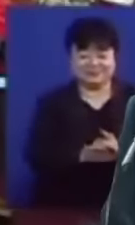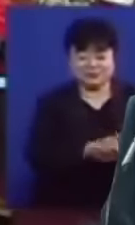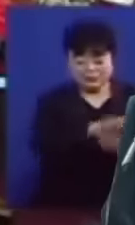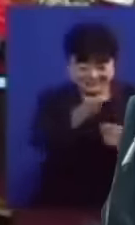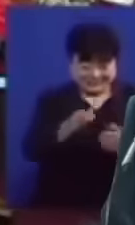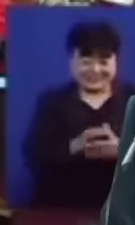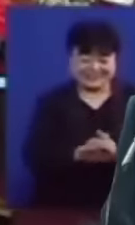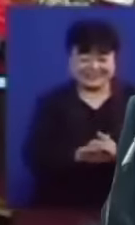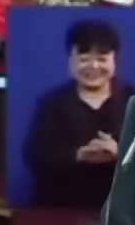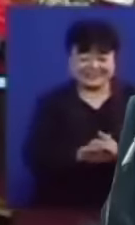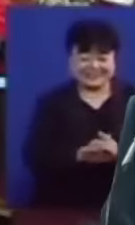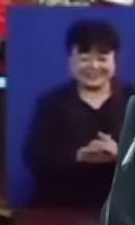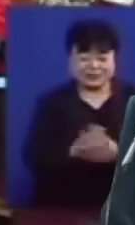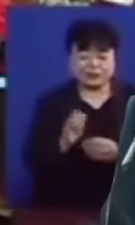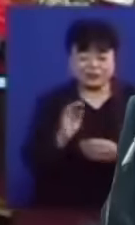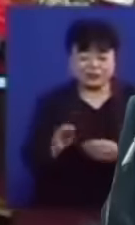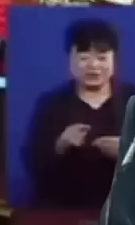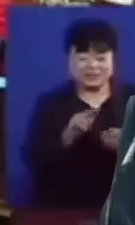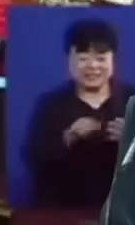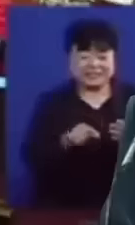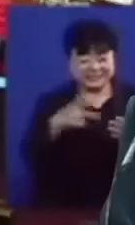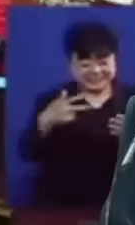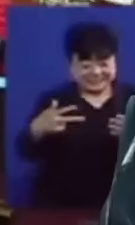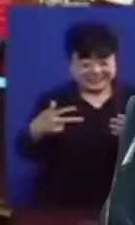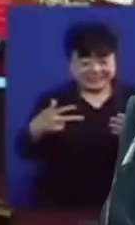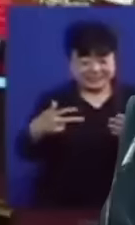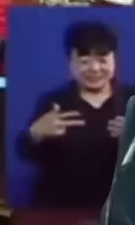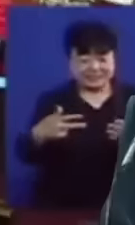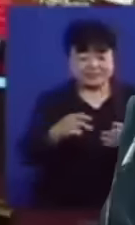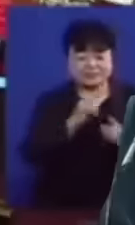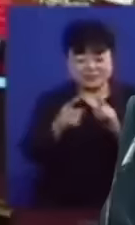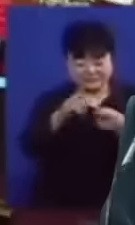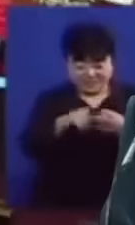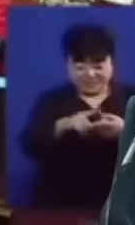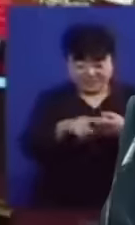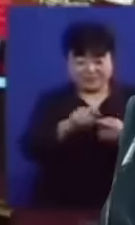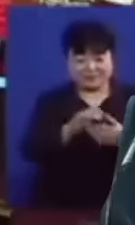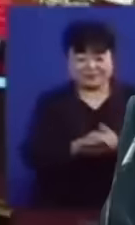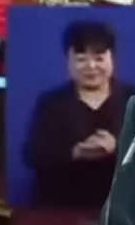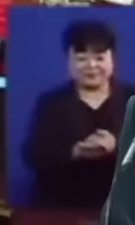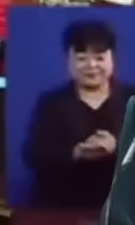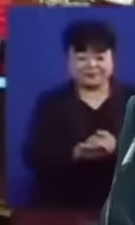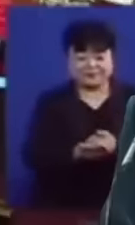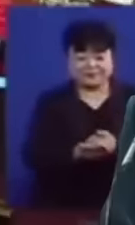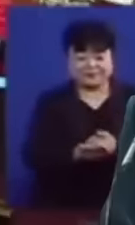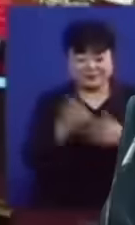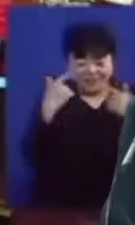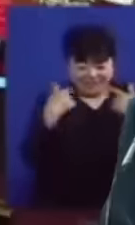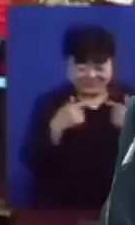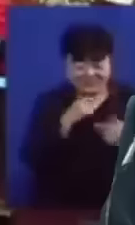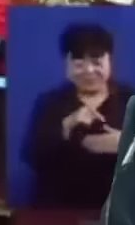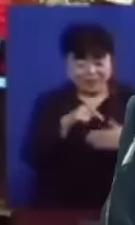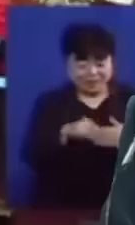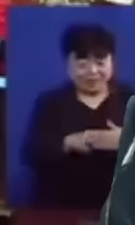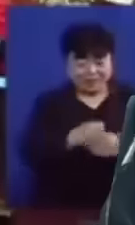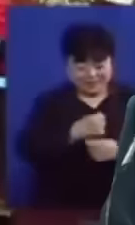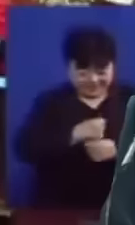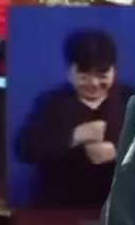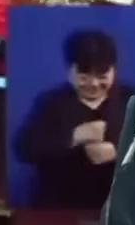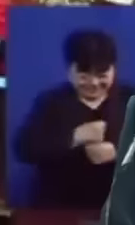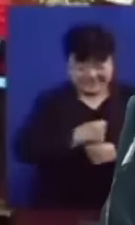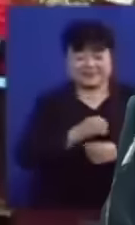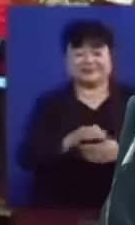우리는 고린도후서 4장 7절로 10절의 말씀을 늘 마음에